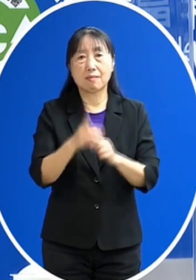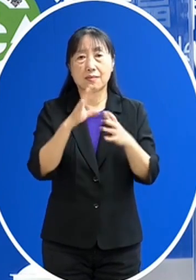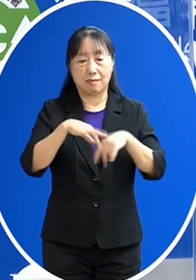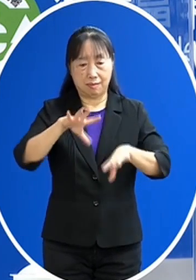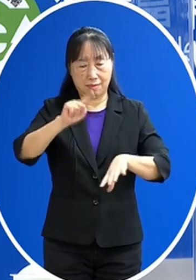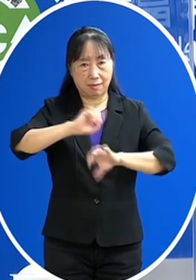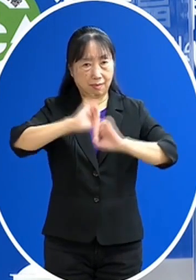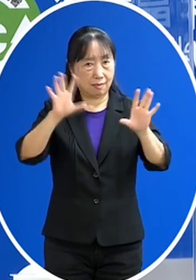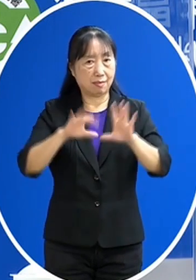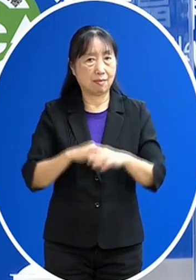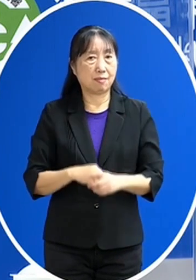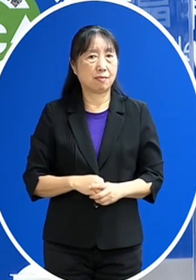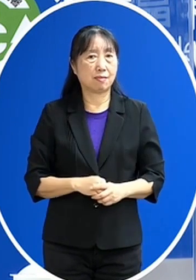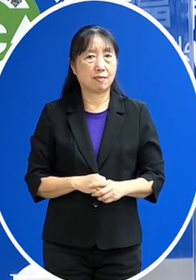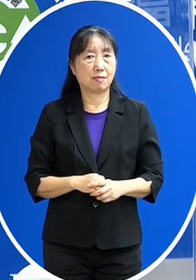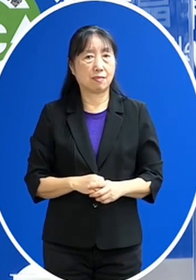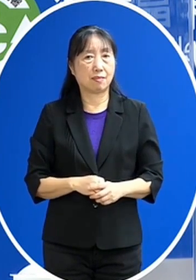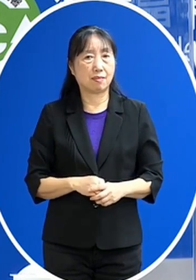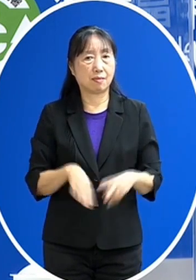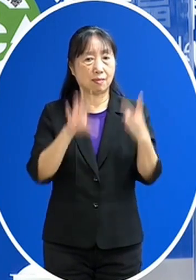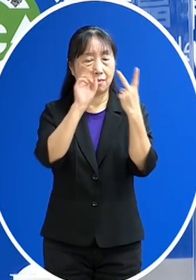布自